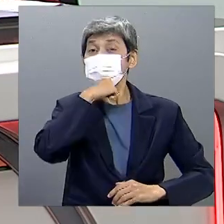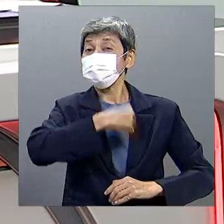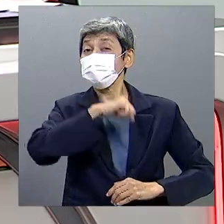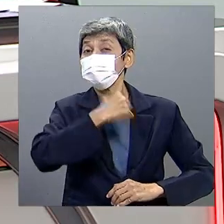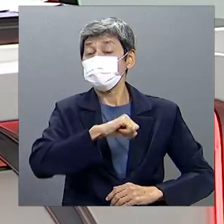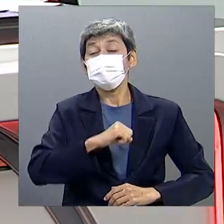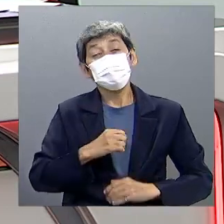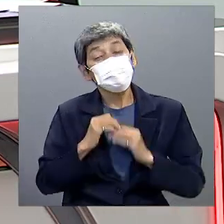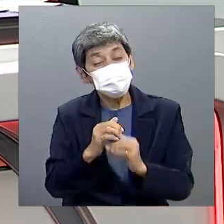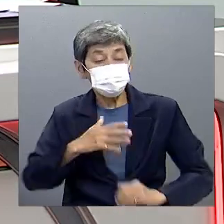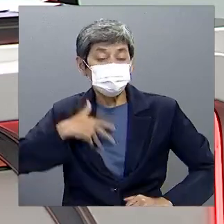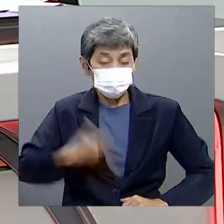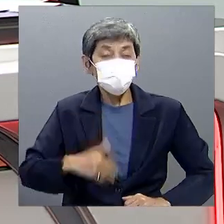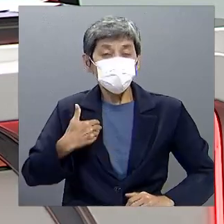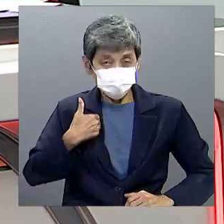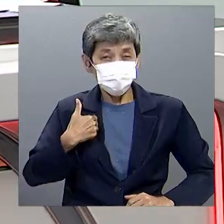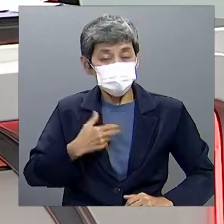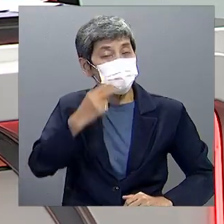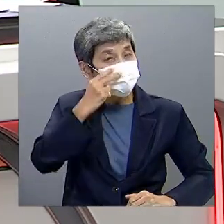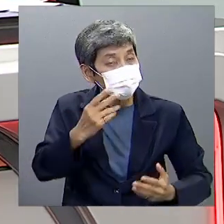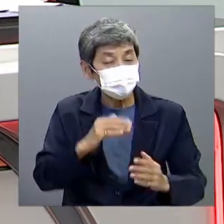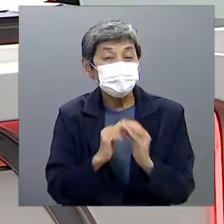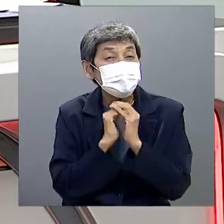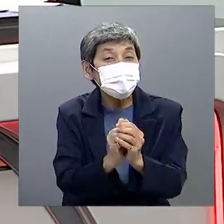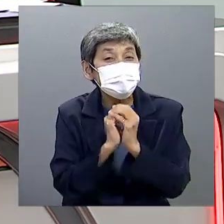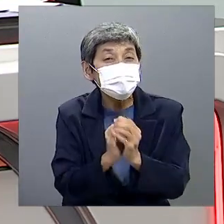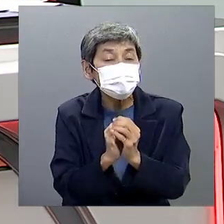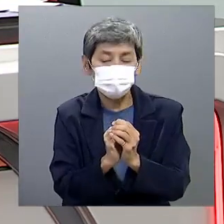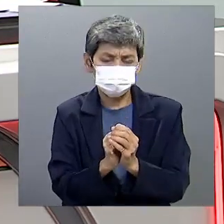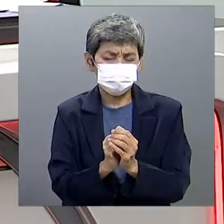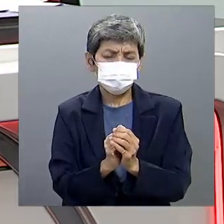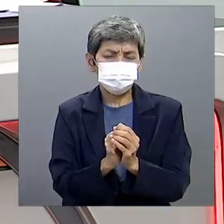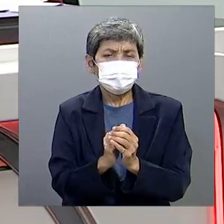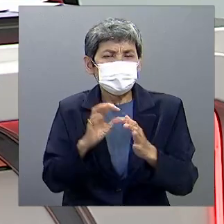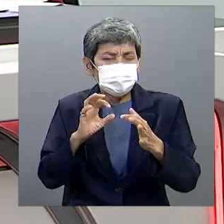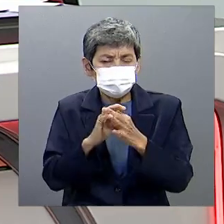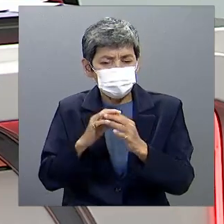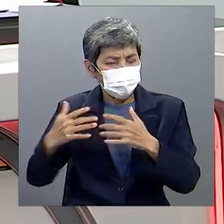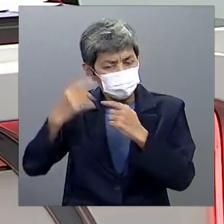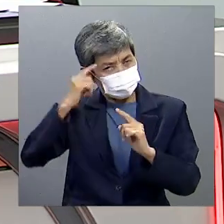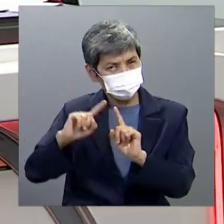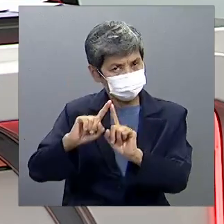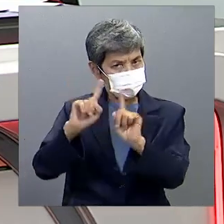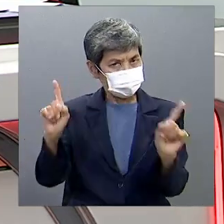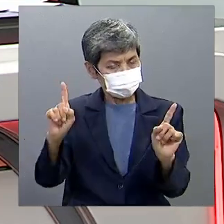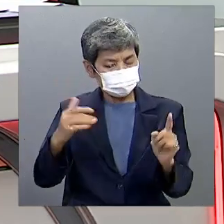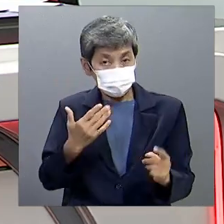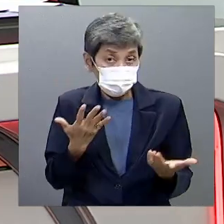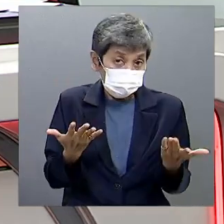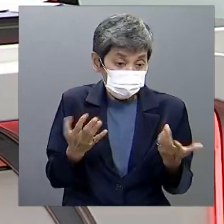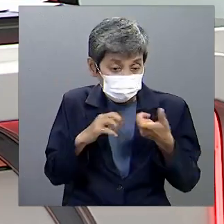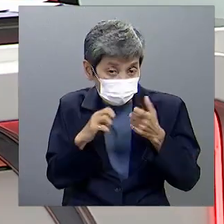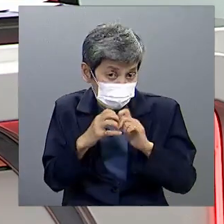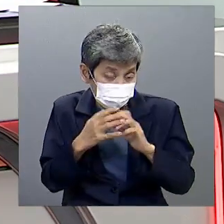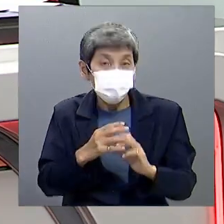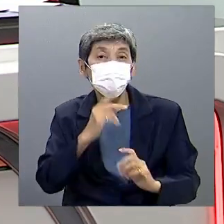จีนก็คงจะสะท้อนให้เห็นแล้วนะคะว่าจีนอาจจะไม่ได้มองไปในทิศทางเดียวกับสหรัฐหลังจากนี้จะเกิดอะไรขึ้นบ้างช่วงนี้เราจะคุย